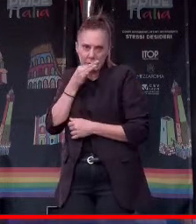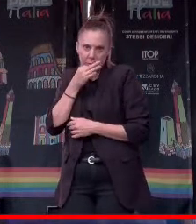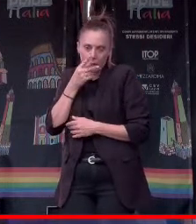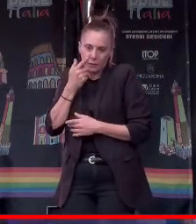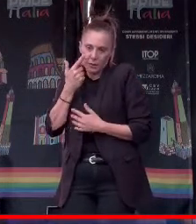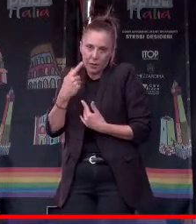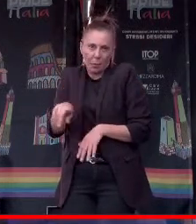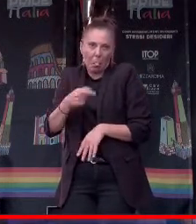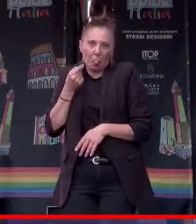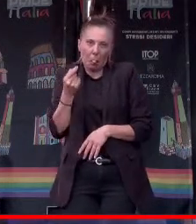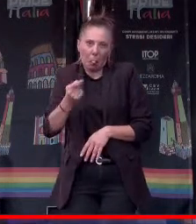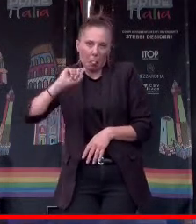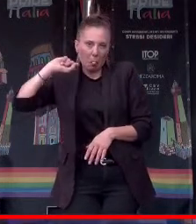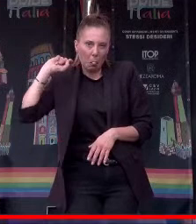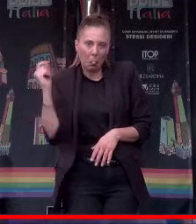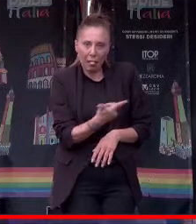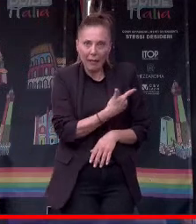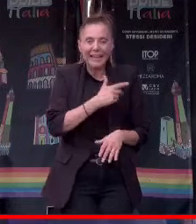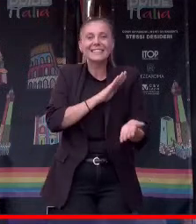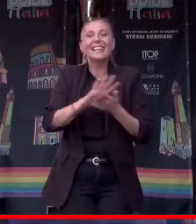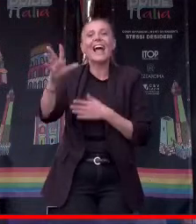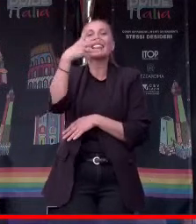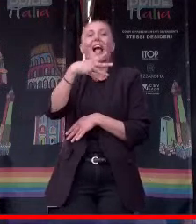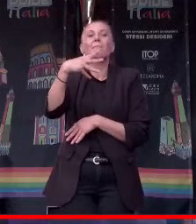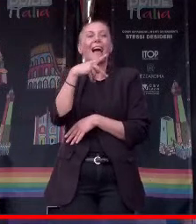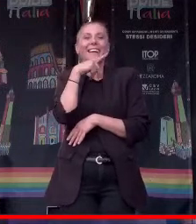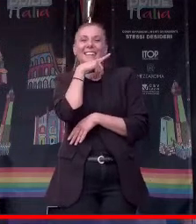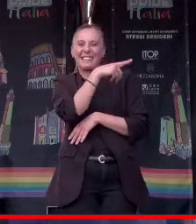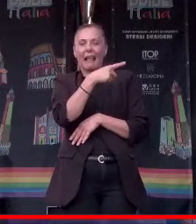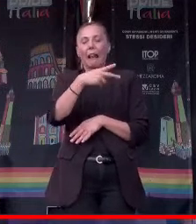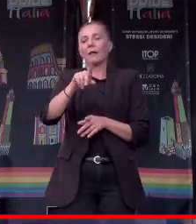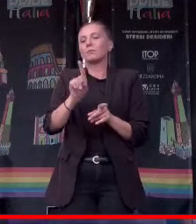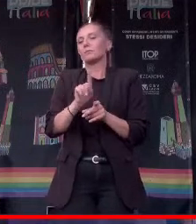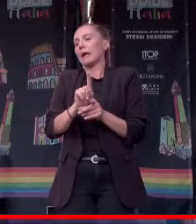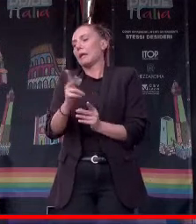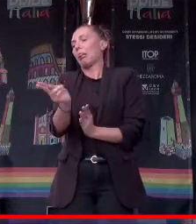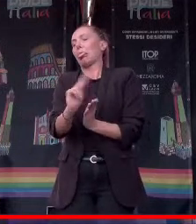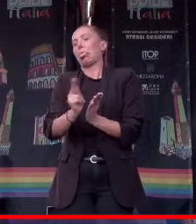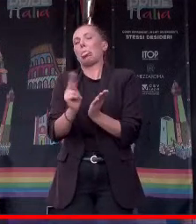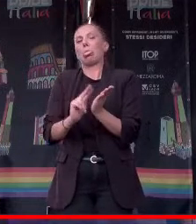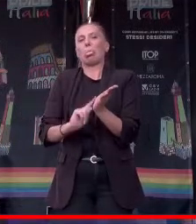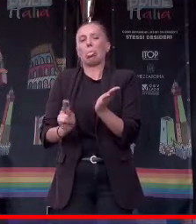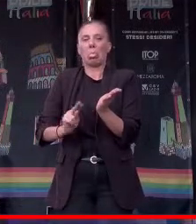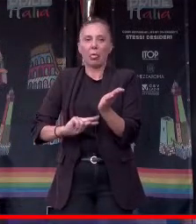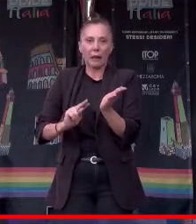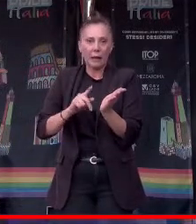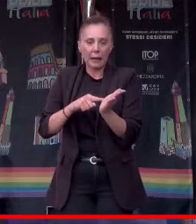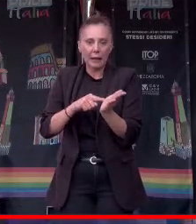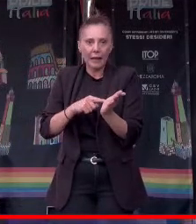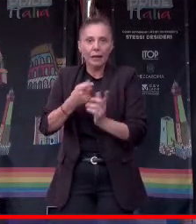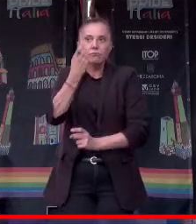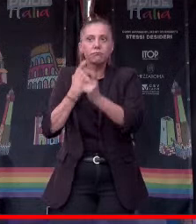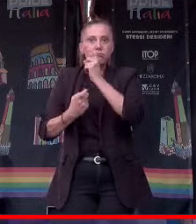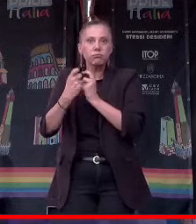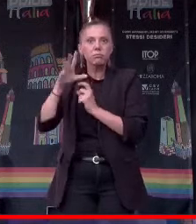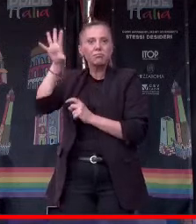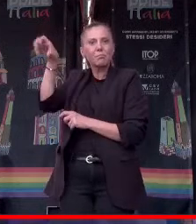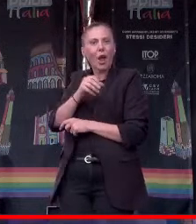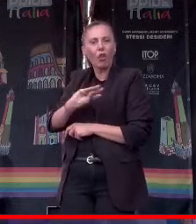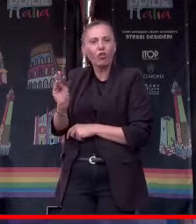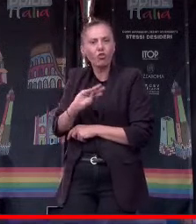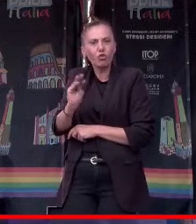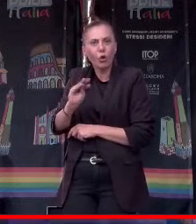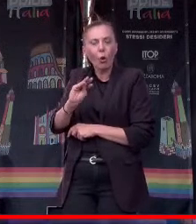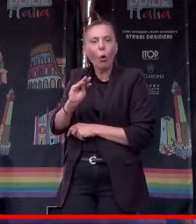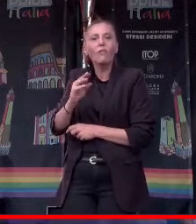l'altro il Comune di Santa Marinella ha fatto quello che ha fatto, quel scarabocchio, chiamiamolo così, prendendo i fondi regionali, quindi ha preso i